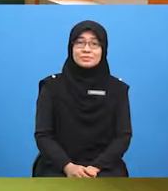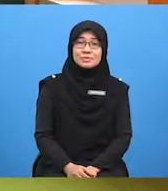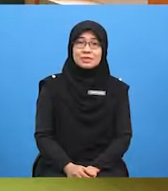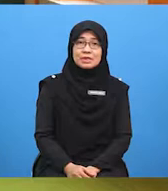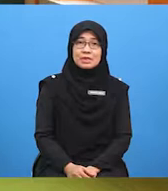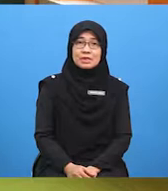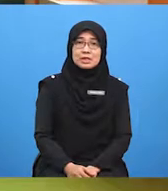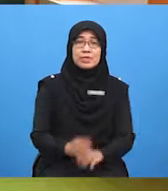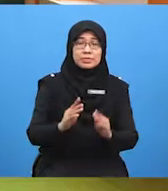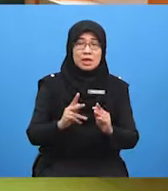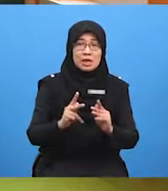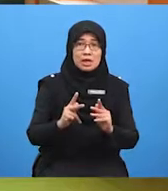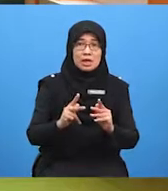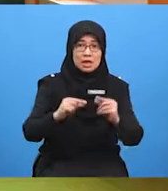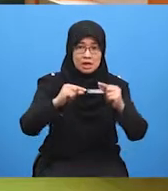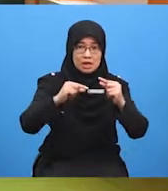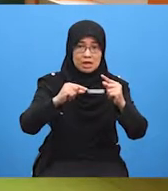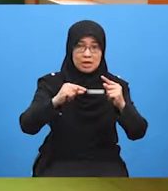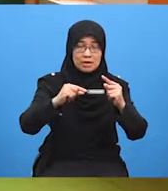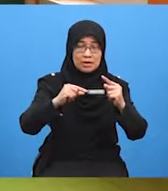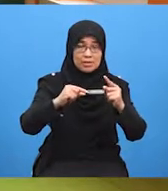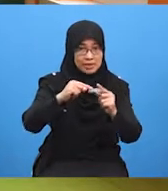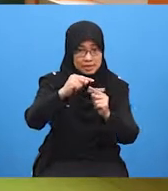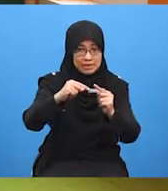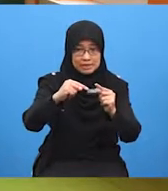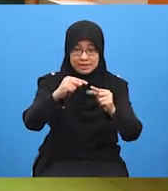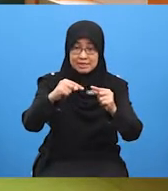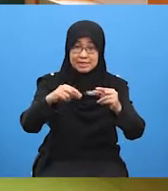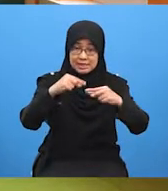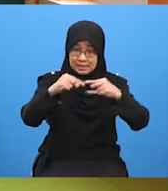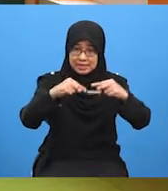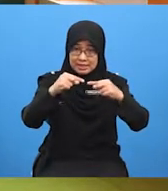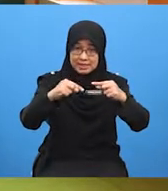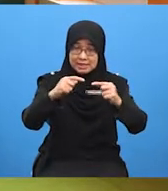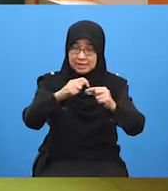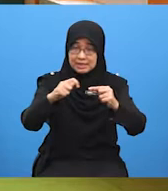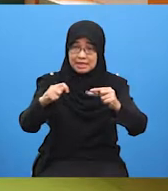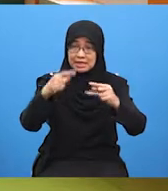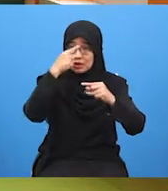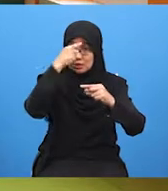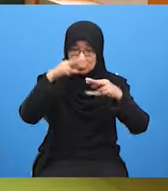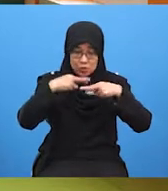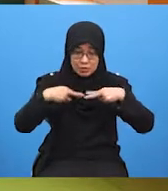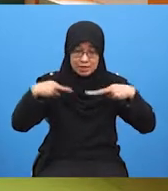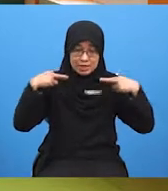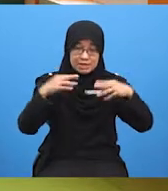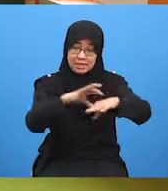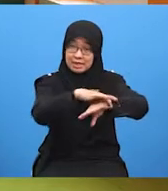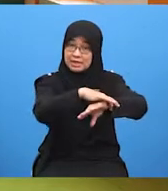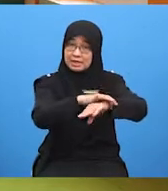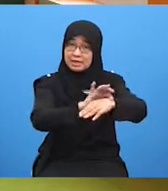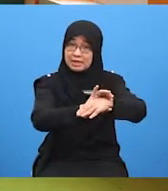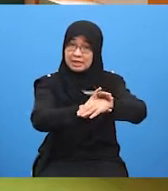Manakala kaedah ikatan tali sesuai untuk menghasilkan aksesori seperti rantai, gelang